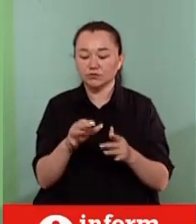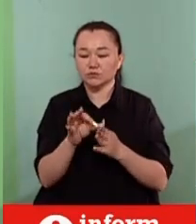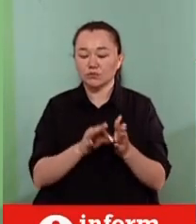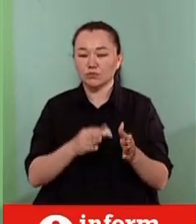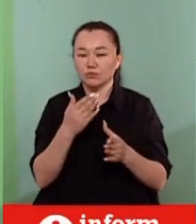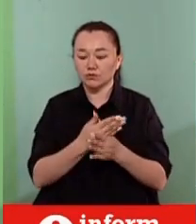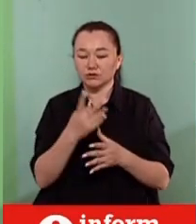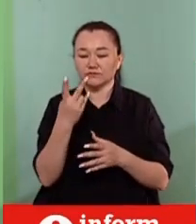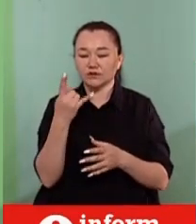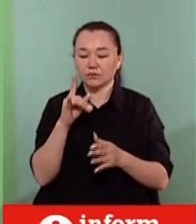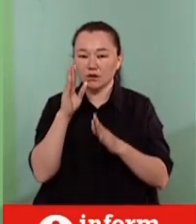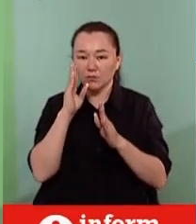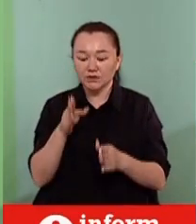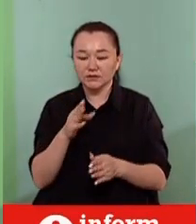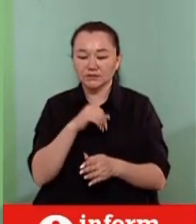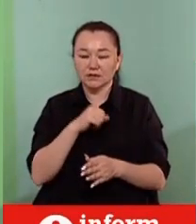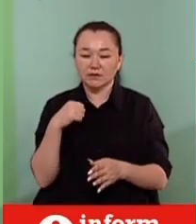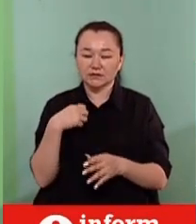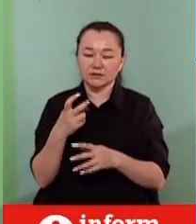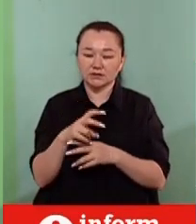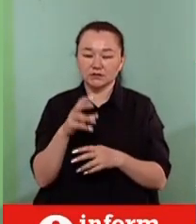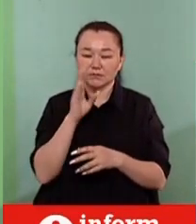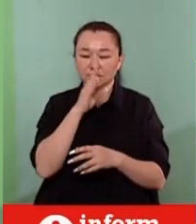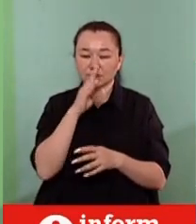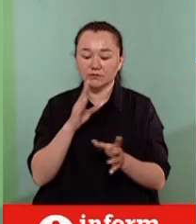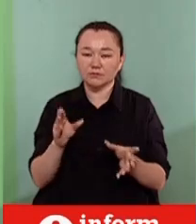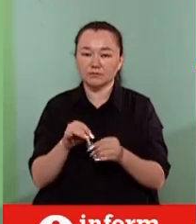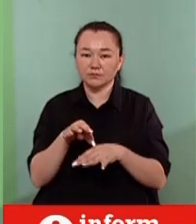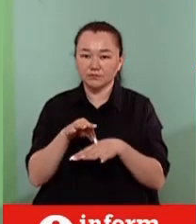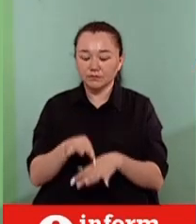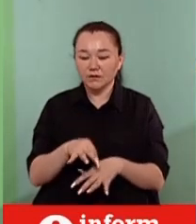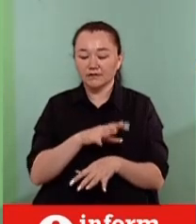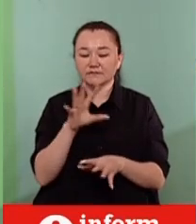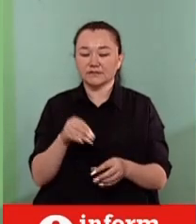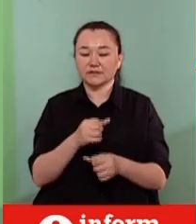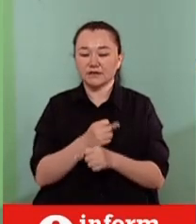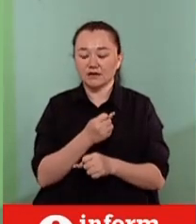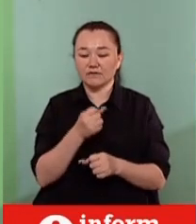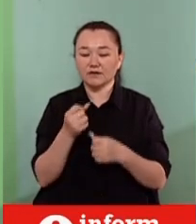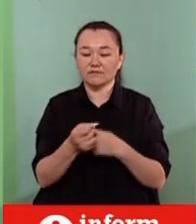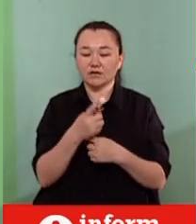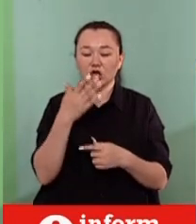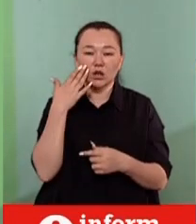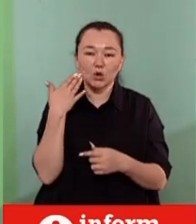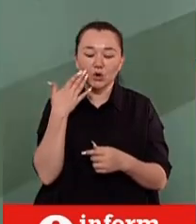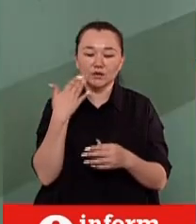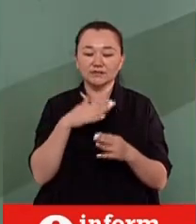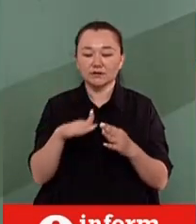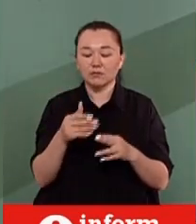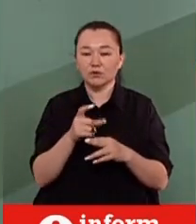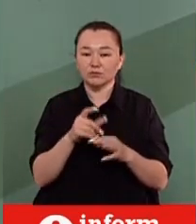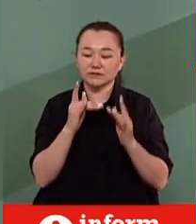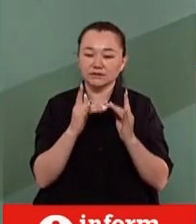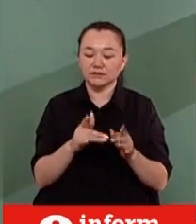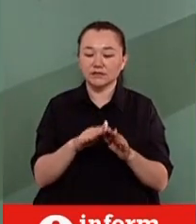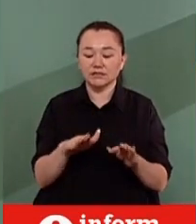2 ребенка обратились самостоятельно в сопровождение родителей. Все травмы являются травмами легкой степени, поэтому госпитализированных детей